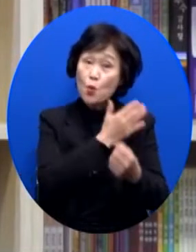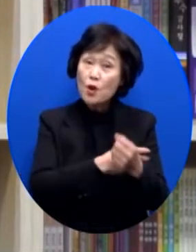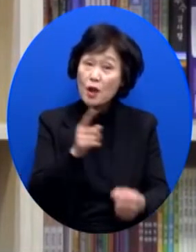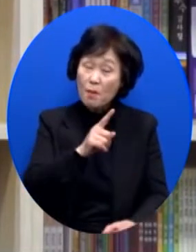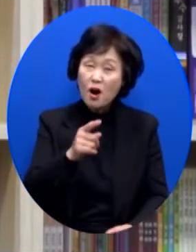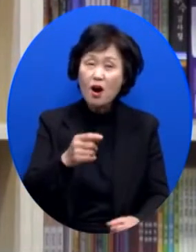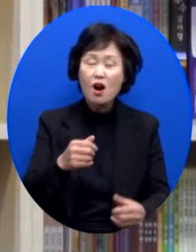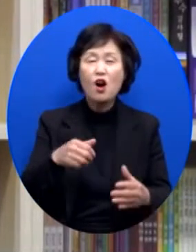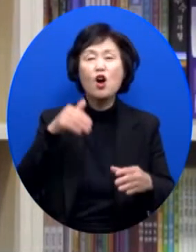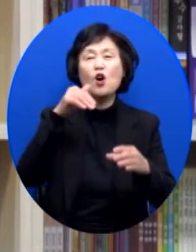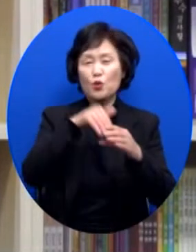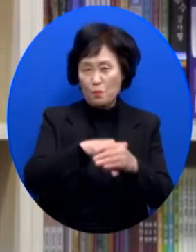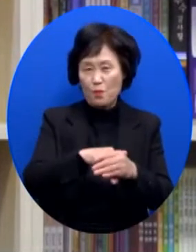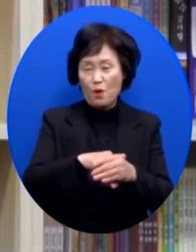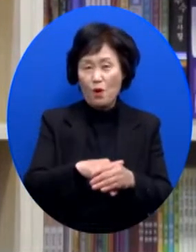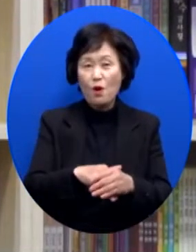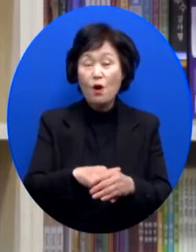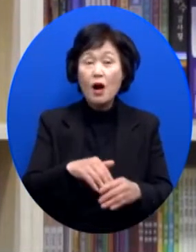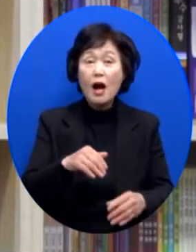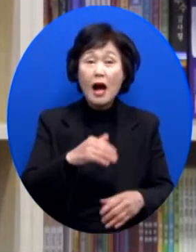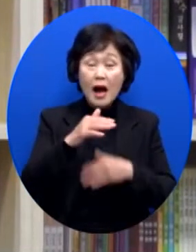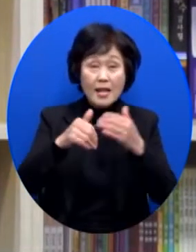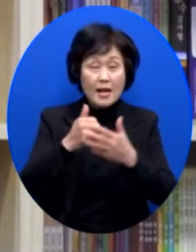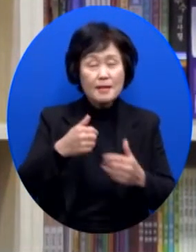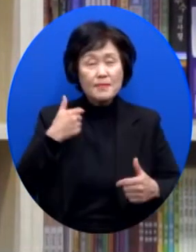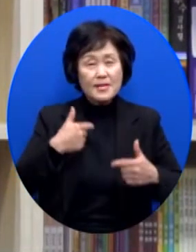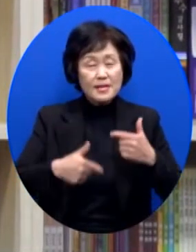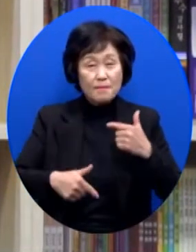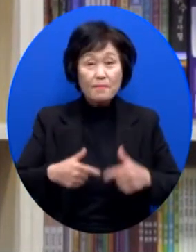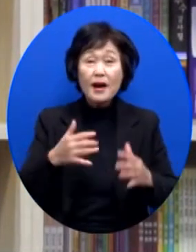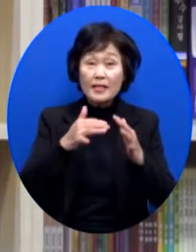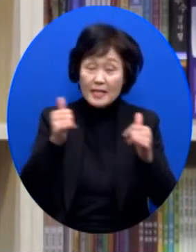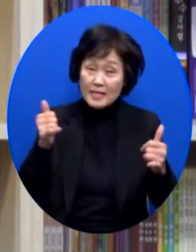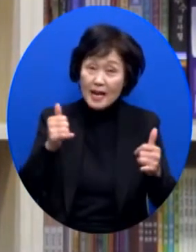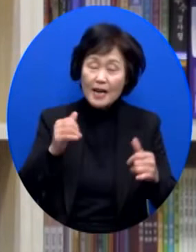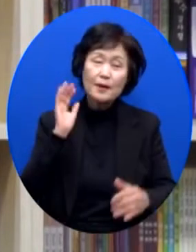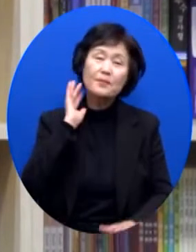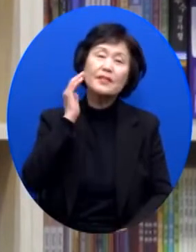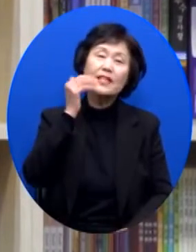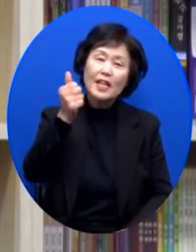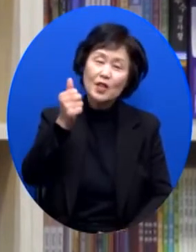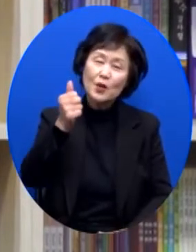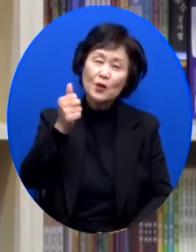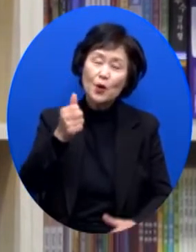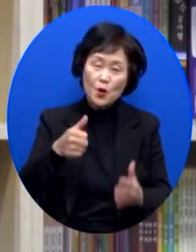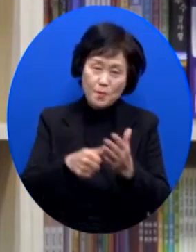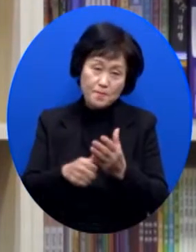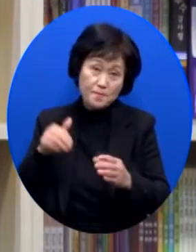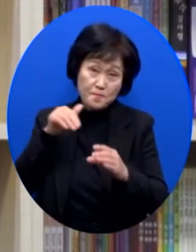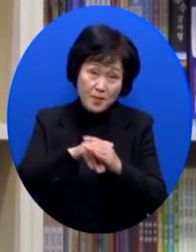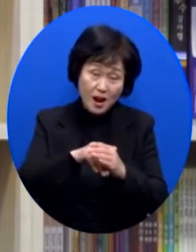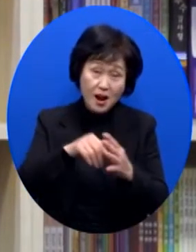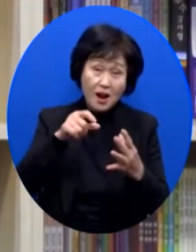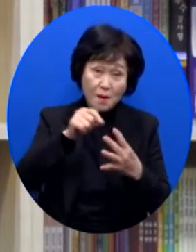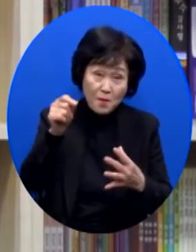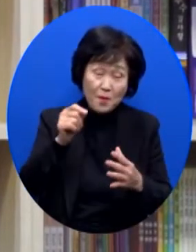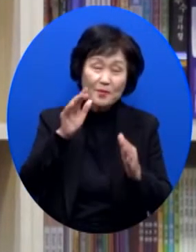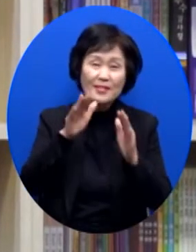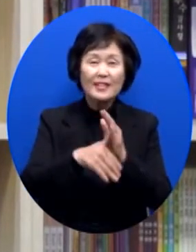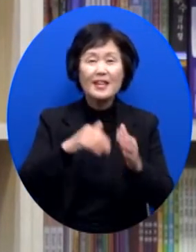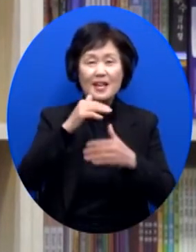기도함으로 10 하나님께서 기뻐하는 사람을 대통령으로 우리가 투표할 때 하나님께서